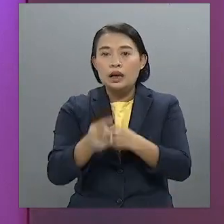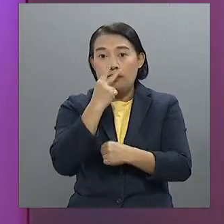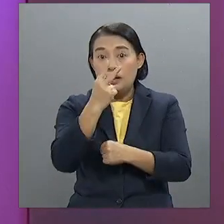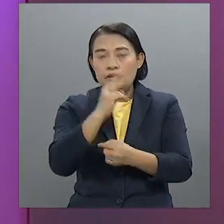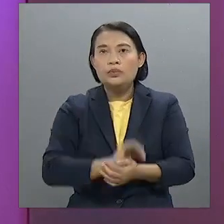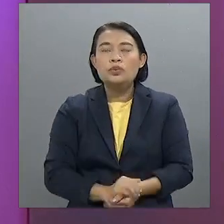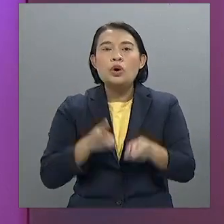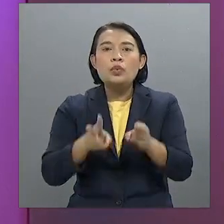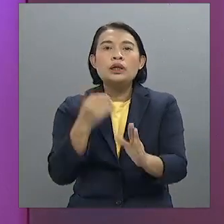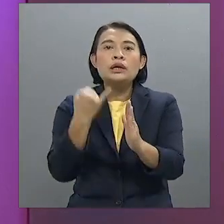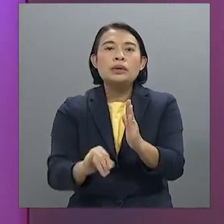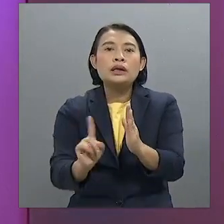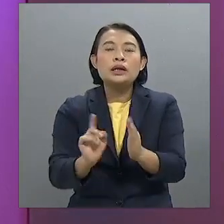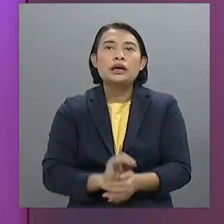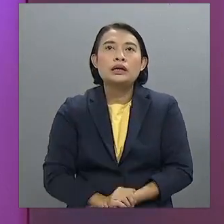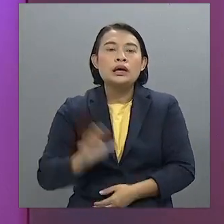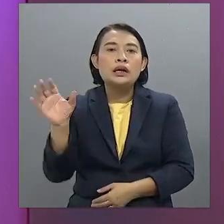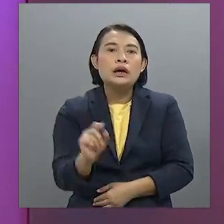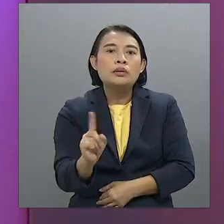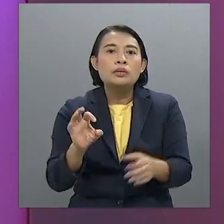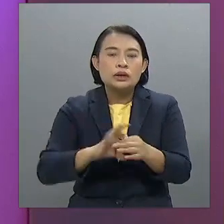เนี่ยประโยชน์ก็เยอะเหมือนกันนะครับคุณผู้ชมครับยังเอาไปทำขนมปังก็ได้นะครับหรือว่าอาจจะเอาไปล้างผักล้างผลไม้หรือบางคนนิสายกินหมูกะทะแบบผมนะเอาไปหมักหมูมันจะด้วยเนื้อหมูมันจะแบบนุ่มแล้วมันอาจอร่อยมากเลยคุณต่อเรื่องนี้ผมเชื่อคุณเชิญสาขาข้างลองทำแล้วนะครับแต่มีการแชร์กันแล้วก็นำไปใช้แบบผิดวิธีซึ่งแน่นอนนะครับสิ่งที่มีประโยชน์แต่เมื่อใช้ผิดวิธีก็อาจจะเกิดโทษกับร่างกายได้ล่าสุดคะคุณผู้ชมครับไม่แน่ใจว่าทุกท่านเคยทำกันหรือเปล่านะครับแต่เป็นวิธีที่ผิดนะครับคือการนำBaking Soda